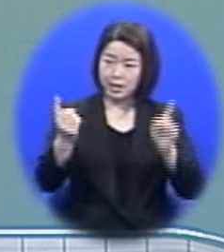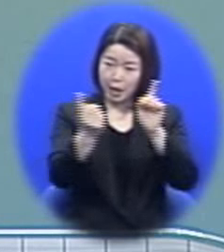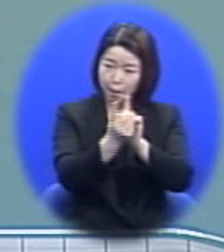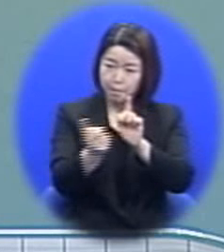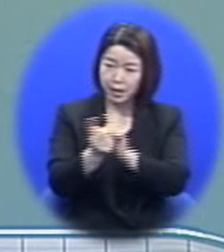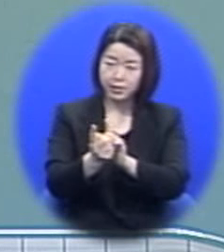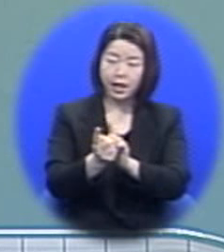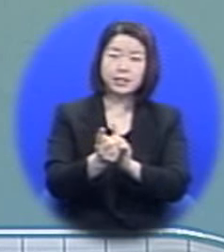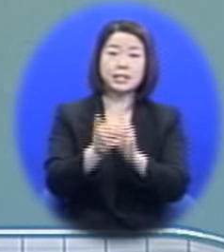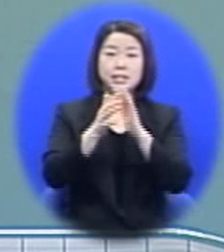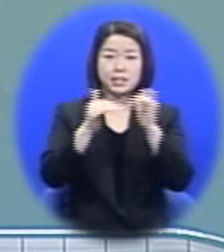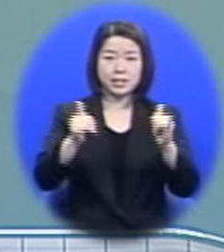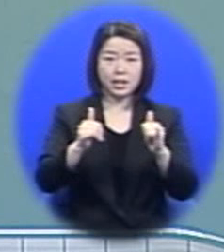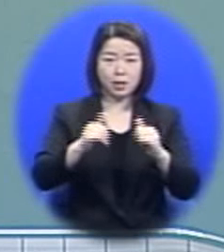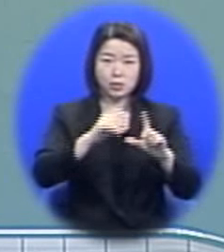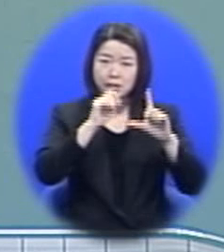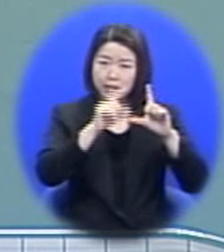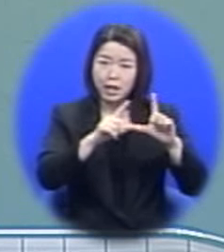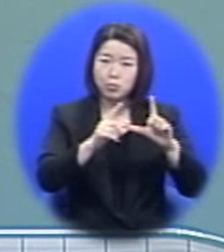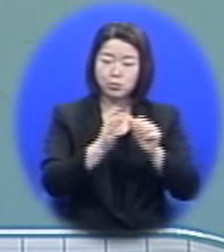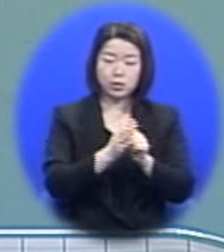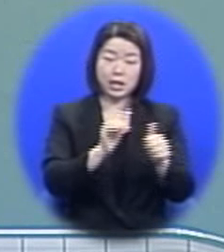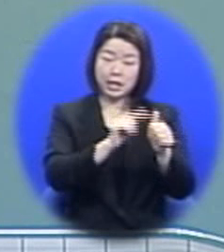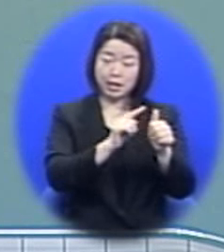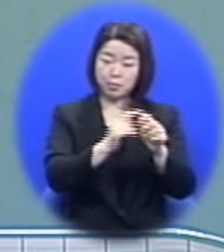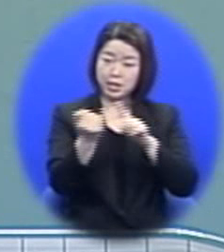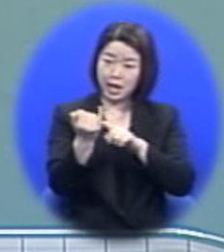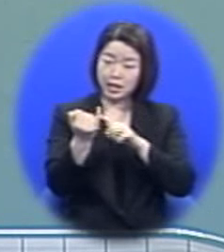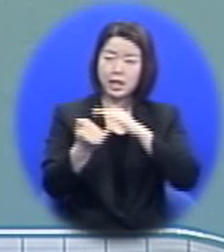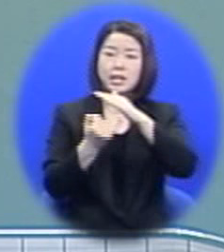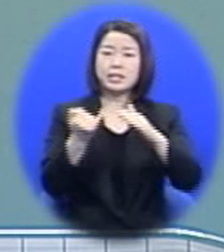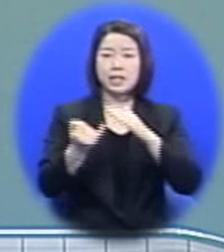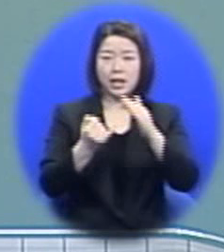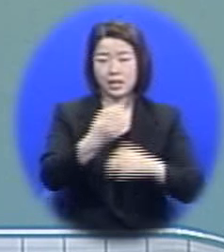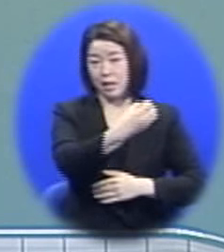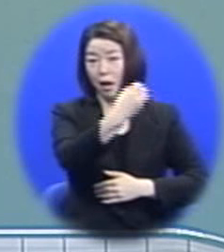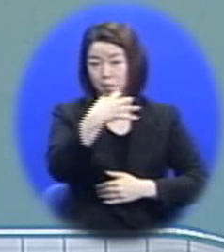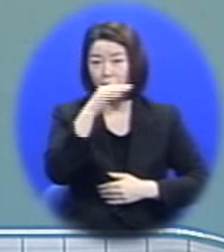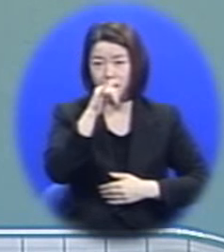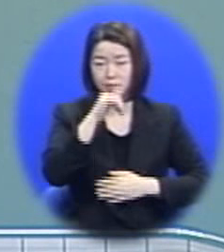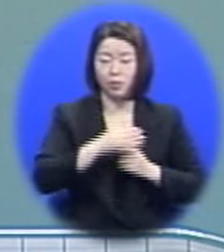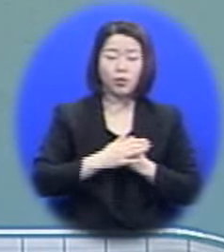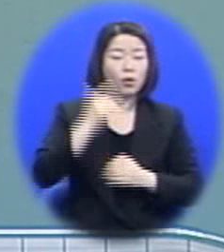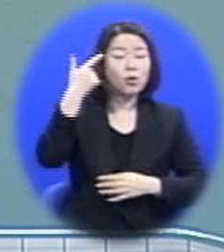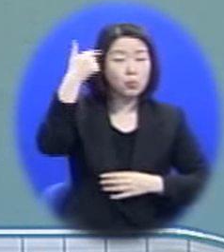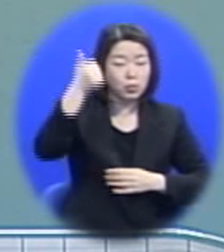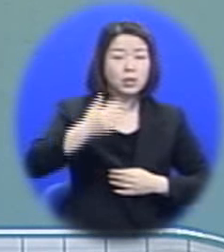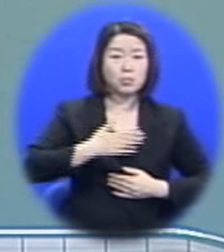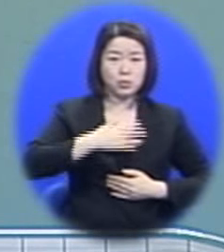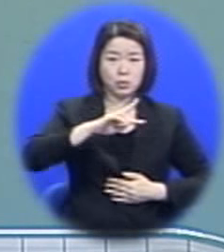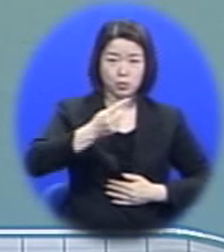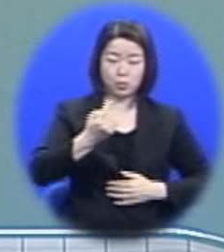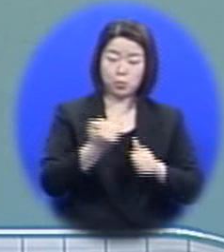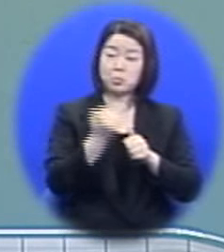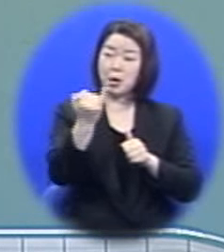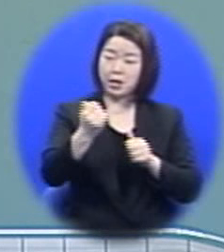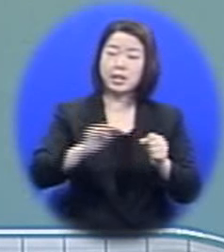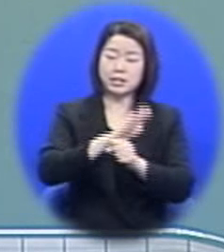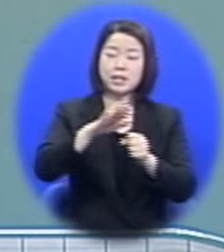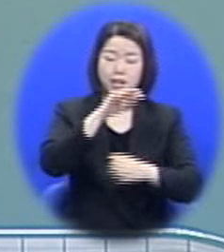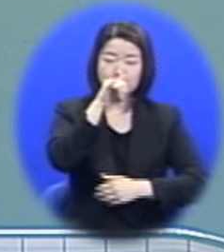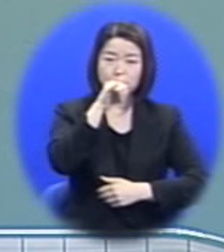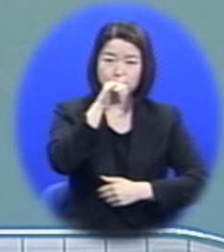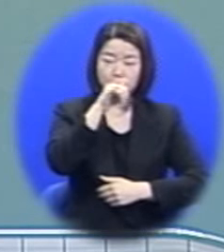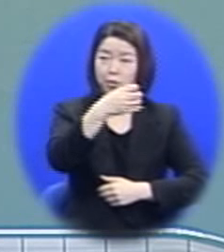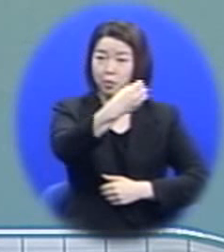대부분 다 남편들이 아내를 사랑한다 그러더라고요. 목사님 저도 제 아내 사랑합니다.